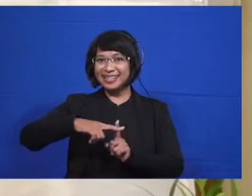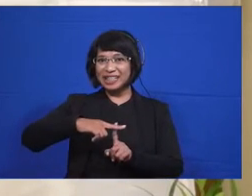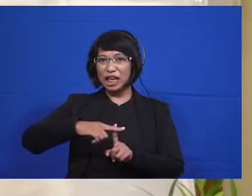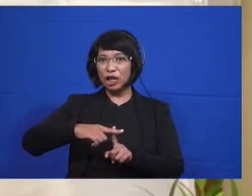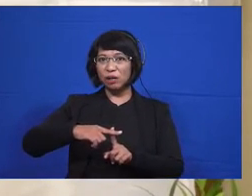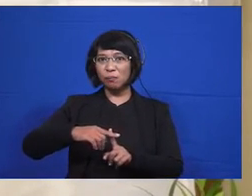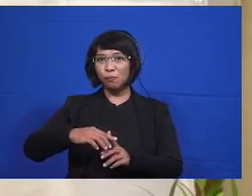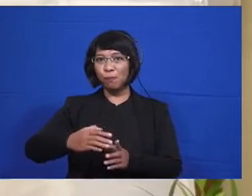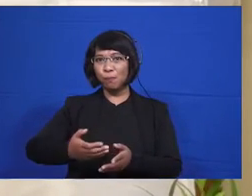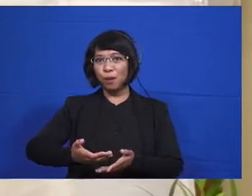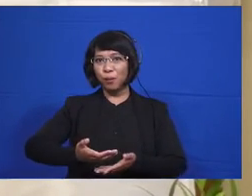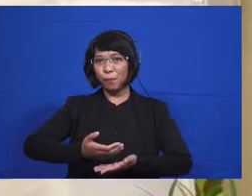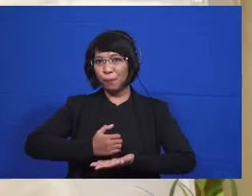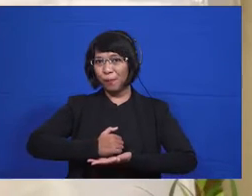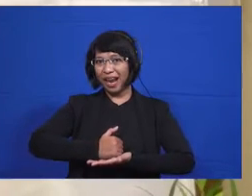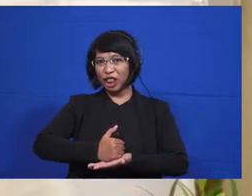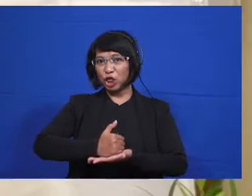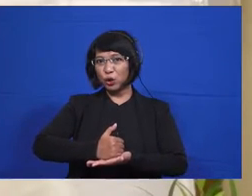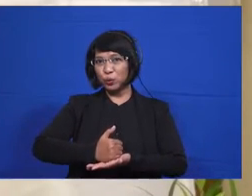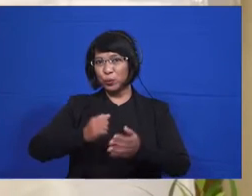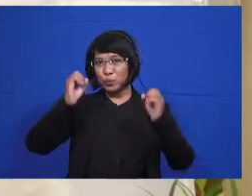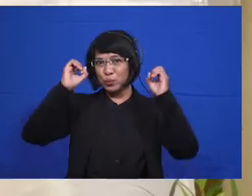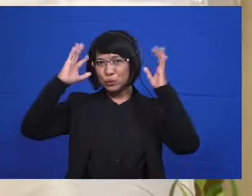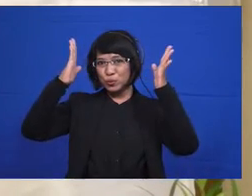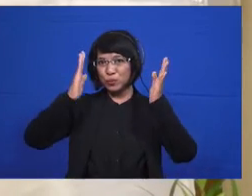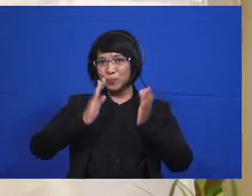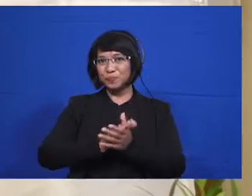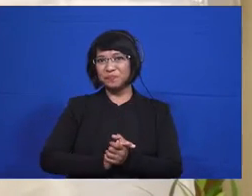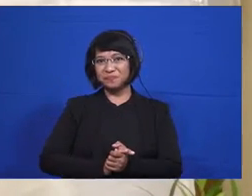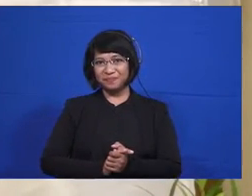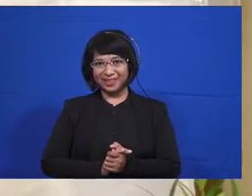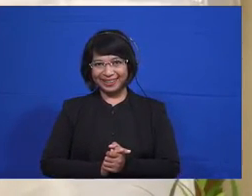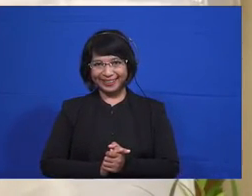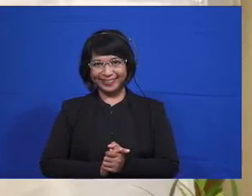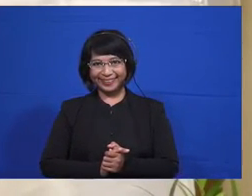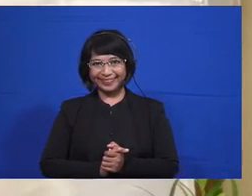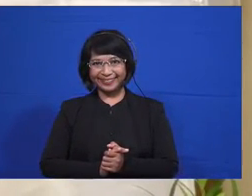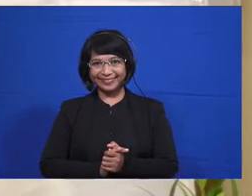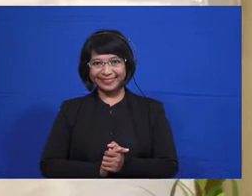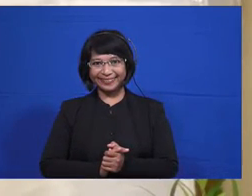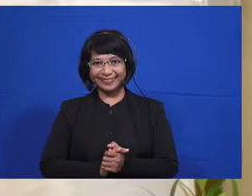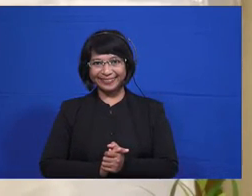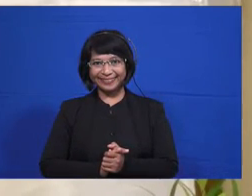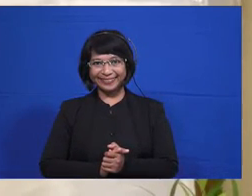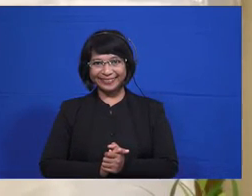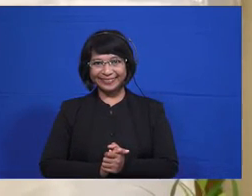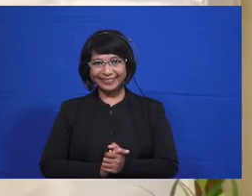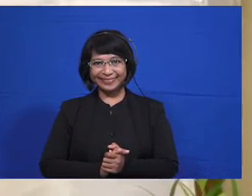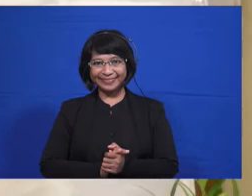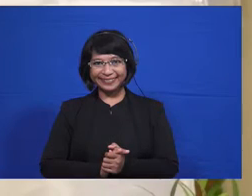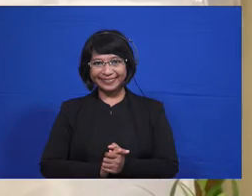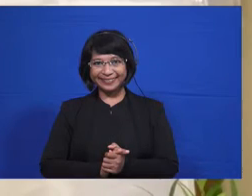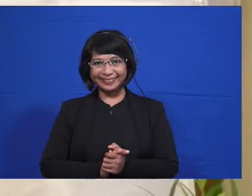membantu Bapak Uskup, bukan ngerepoti Bapak Uskup.